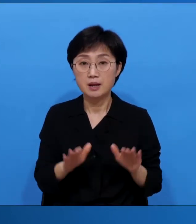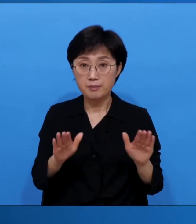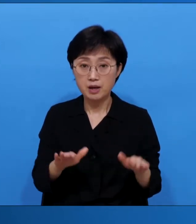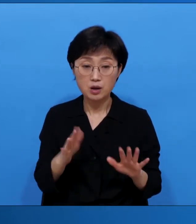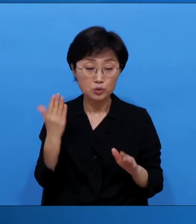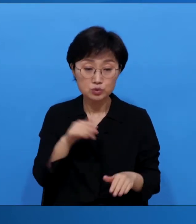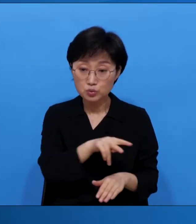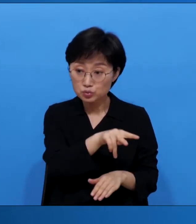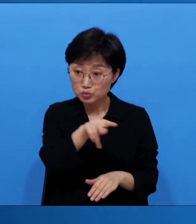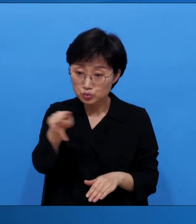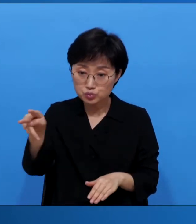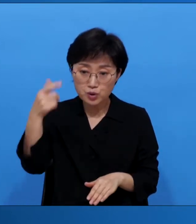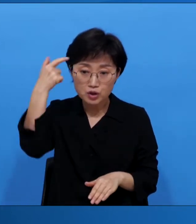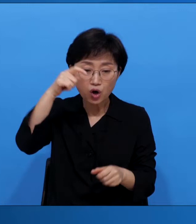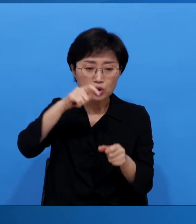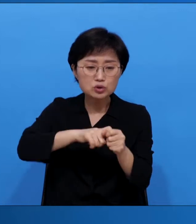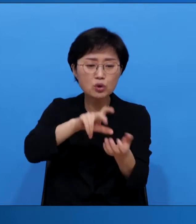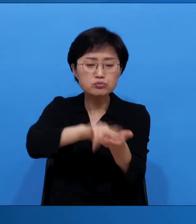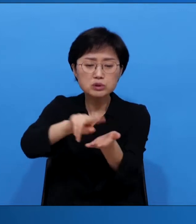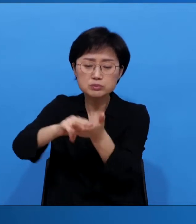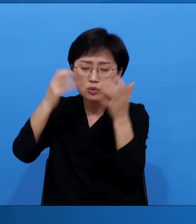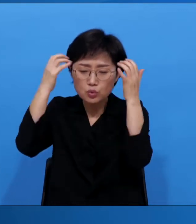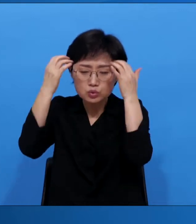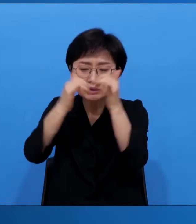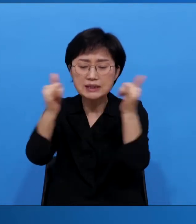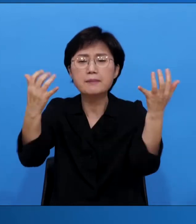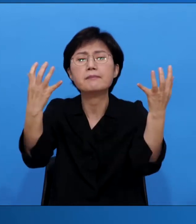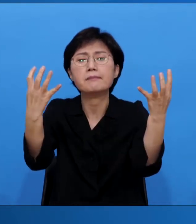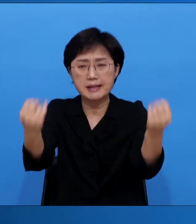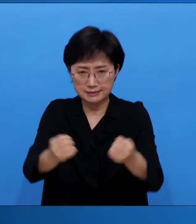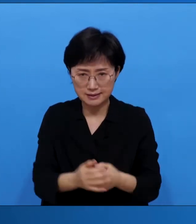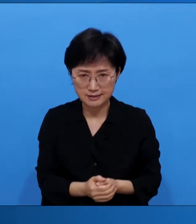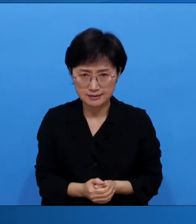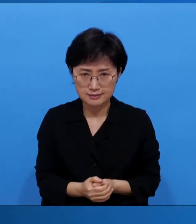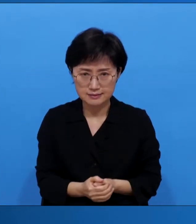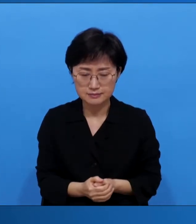많습니다. 고등학교를 막 졸업한 여학생이요.